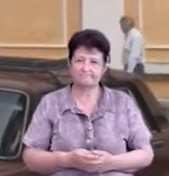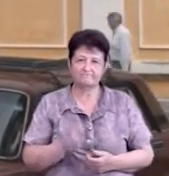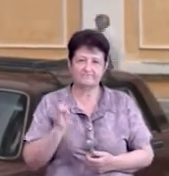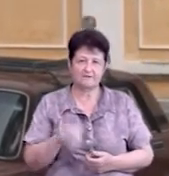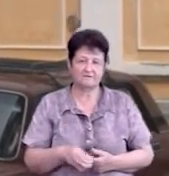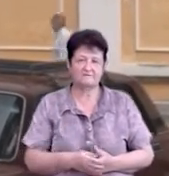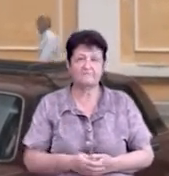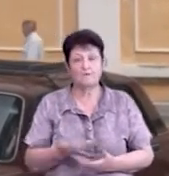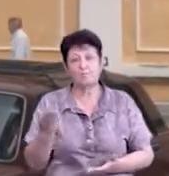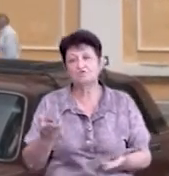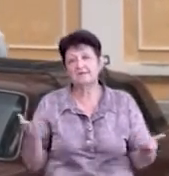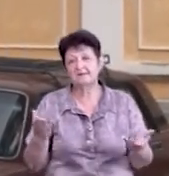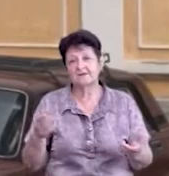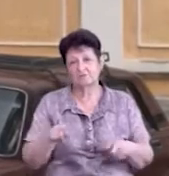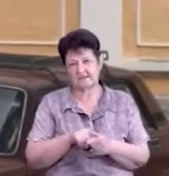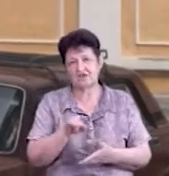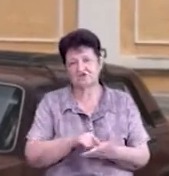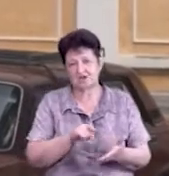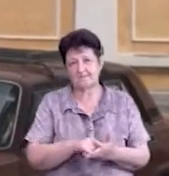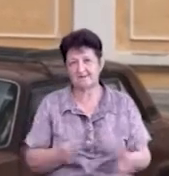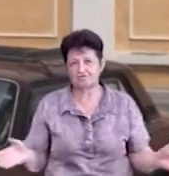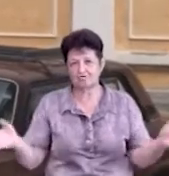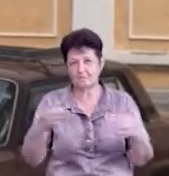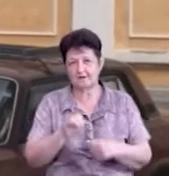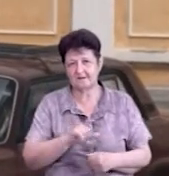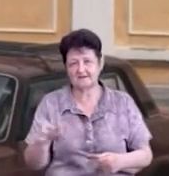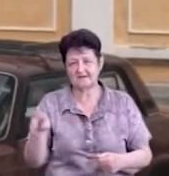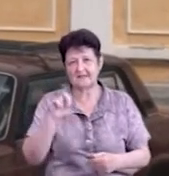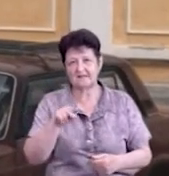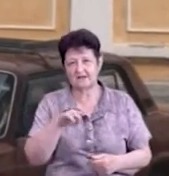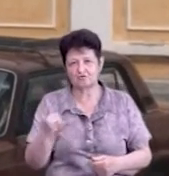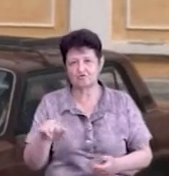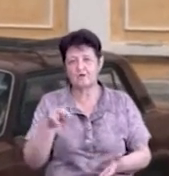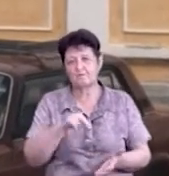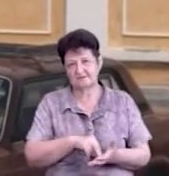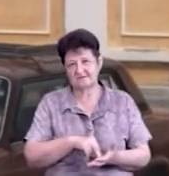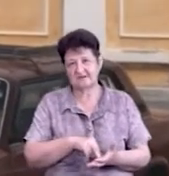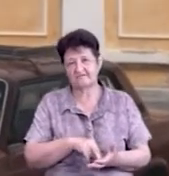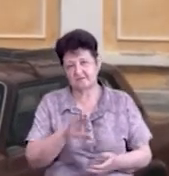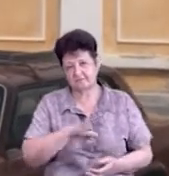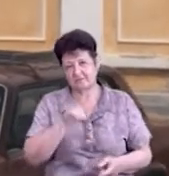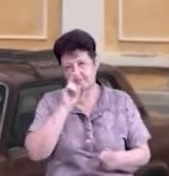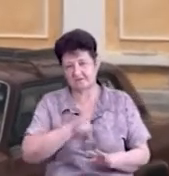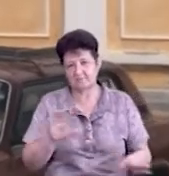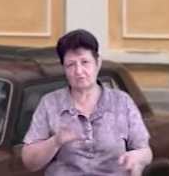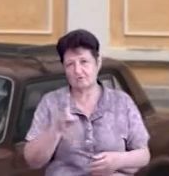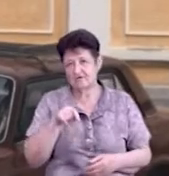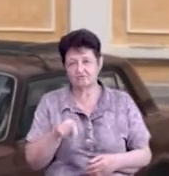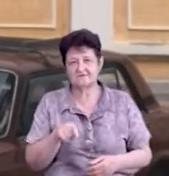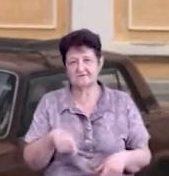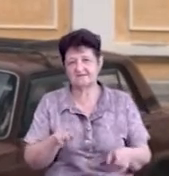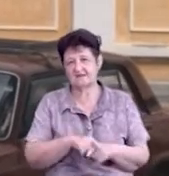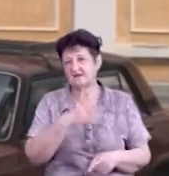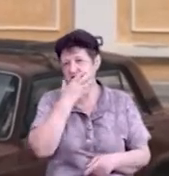отрицательно. Может быть, где-то такие бы жабки, собрать их у всех на дачах и поставить вместе, было бы неплохо. Но здесь так